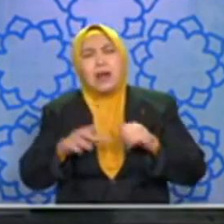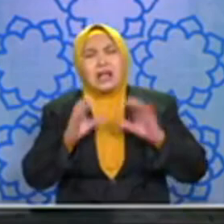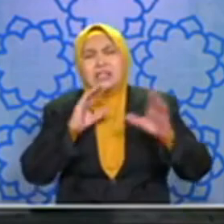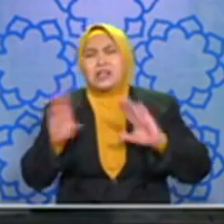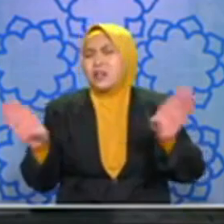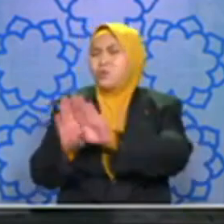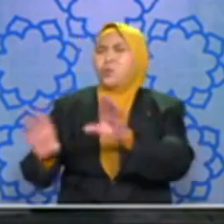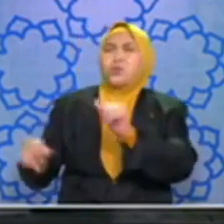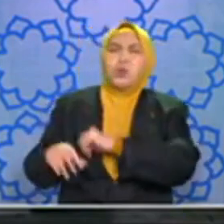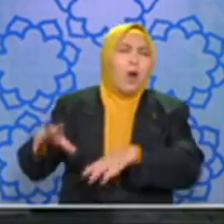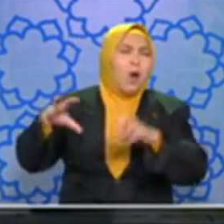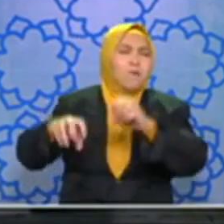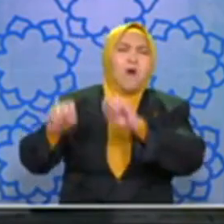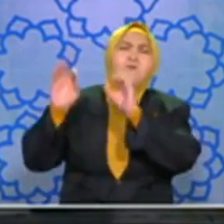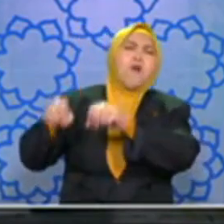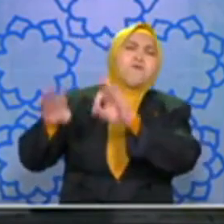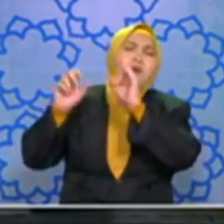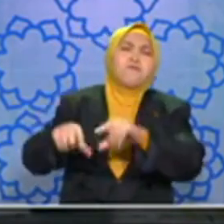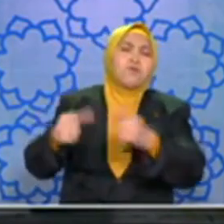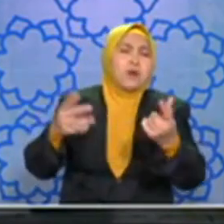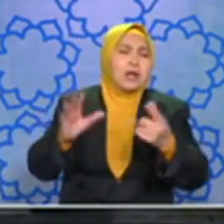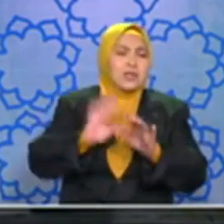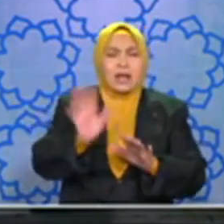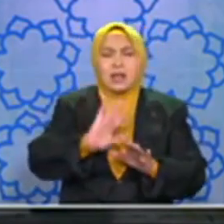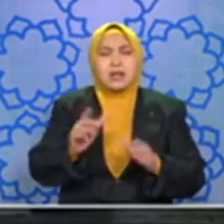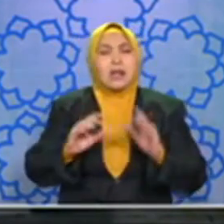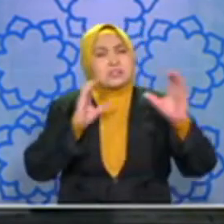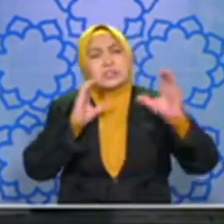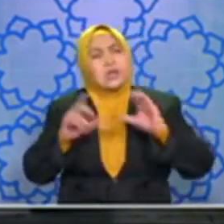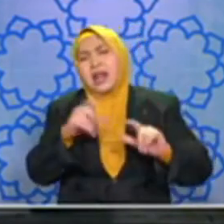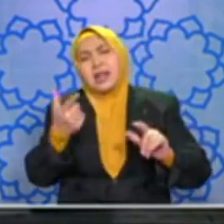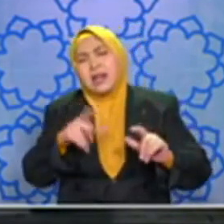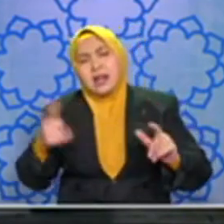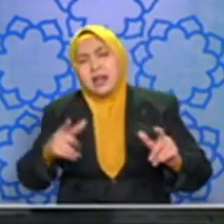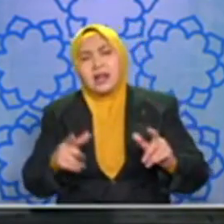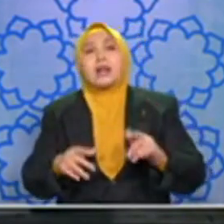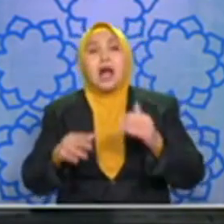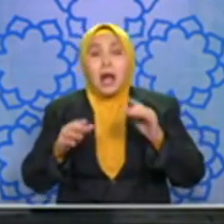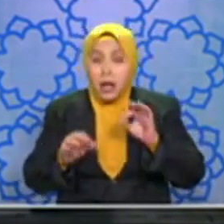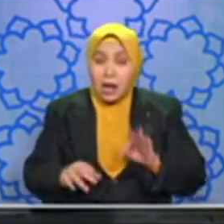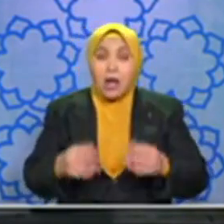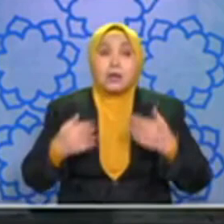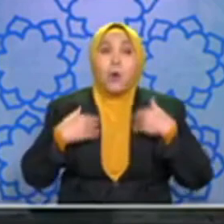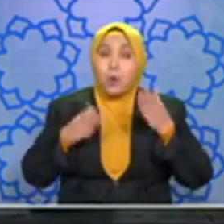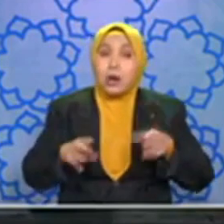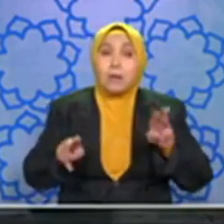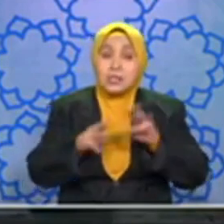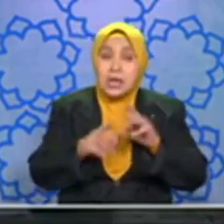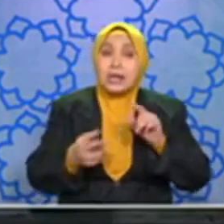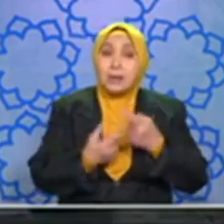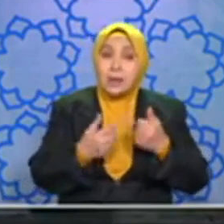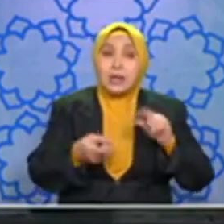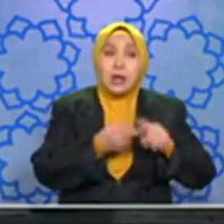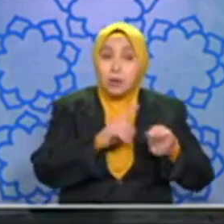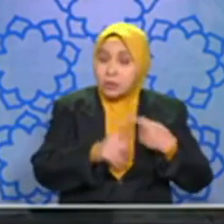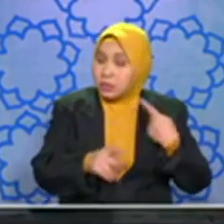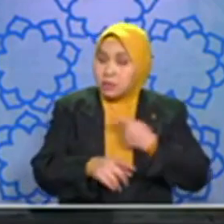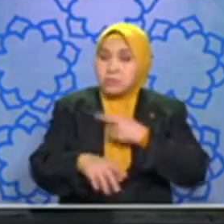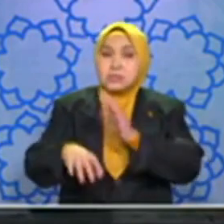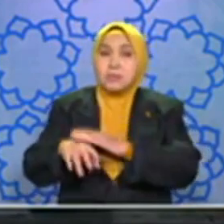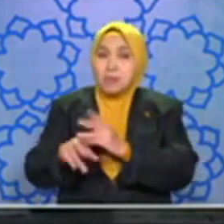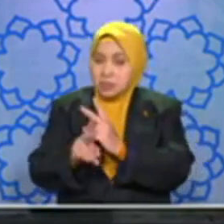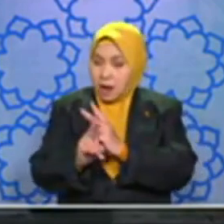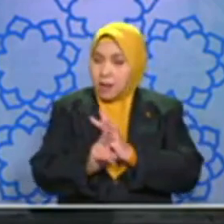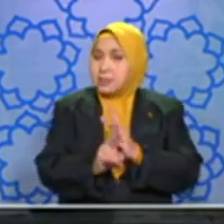lainlah. Quran aja. Kata mereka Quran je. Ya. Ada. Kalau keluar perkataan itu, tuan-tuan, daripada kawan kita kena ingatkan,